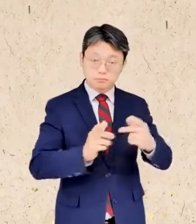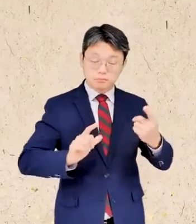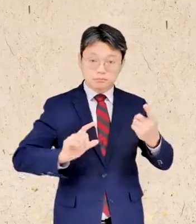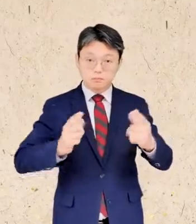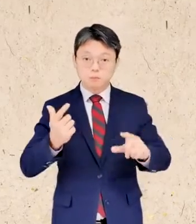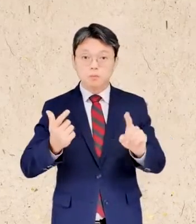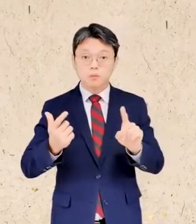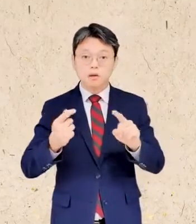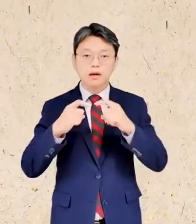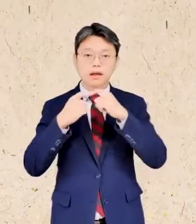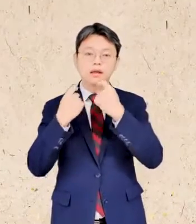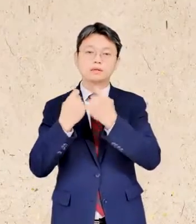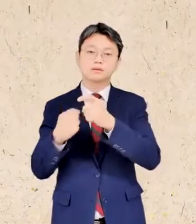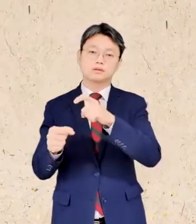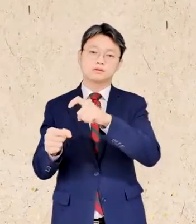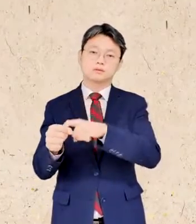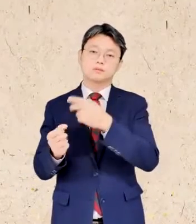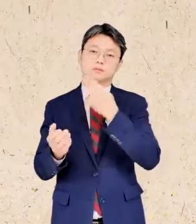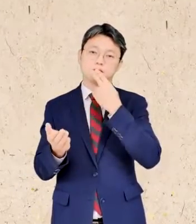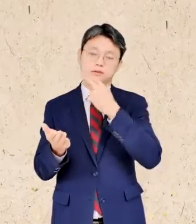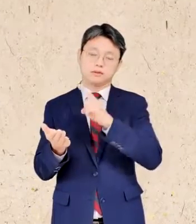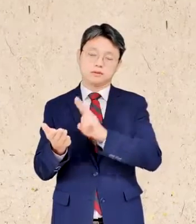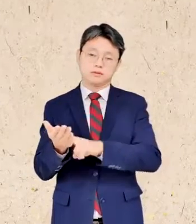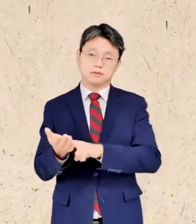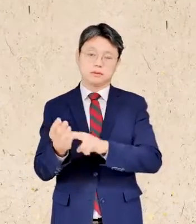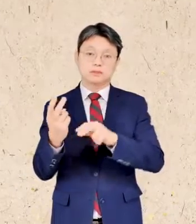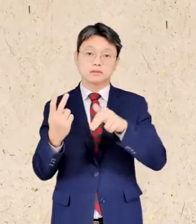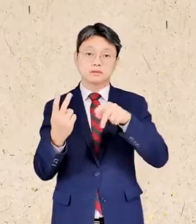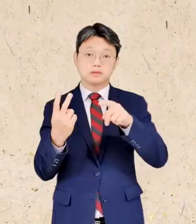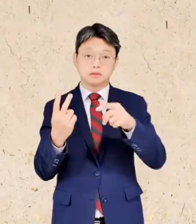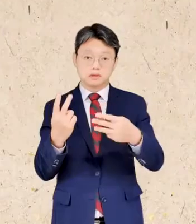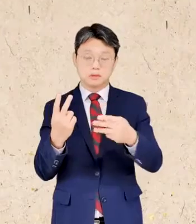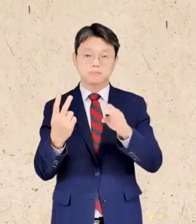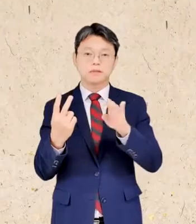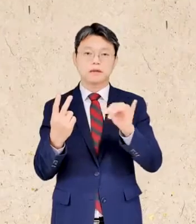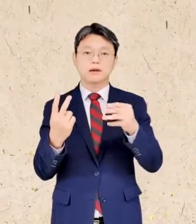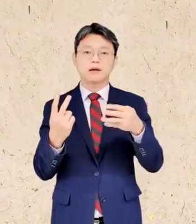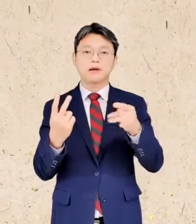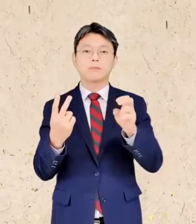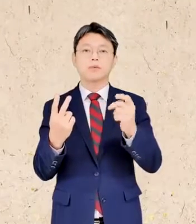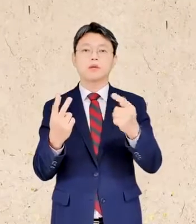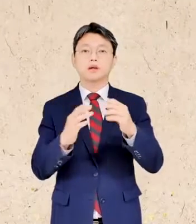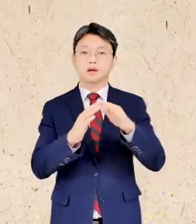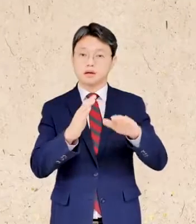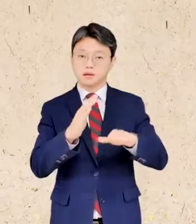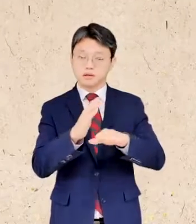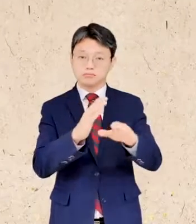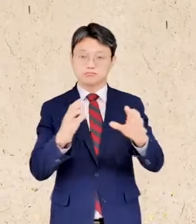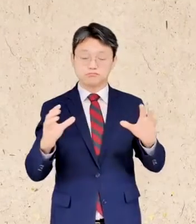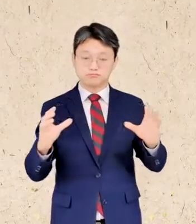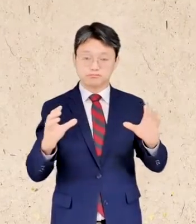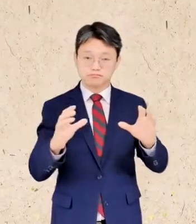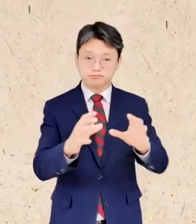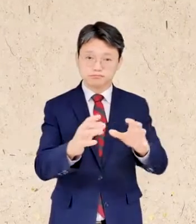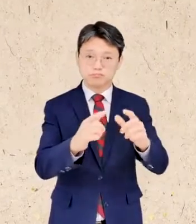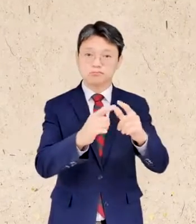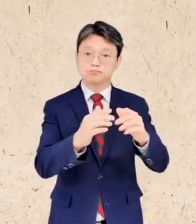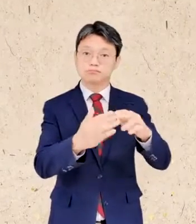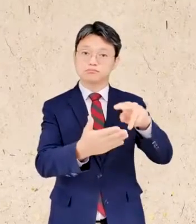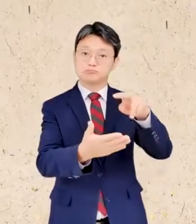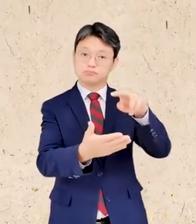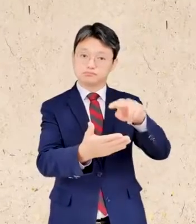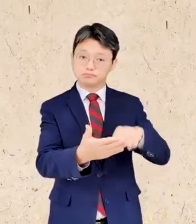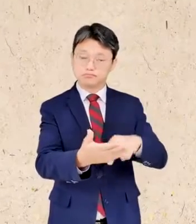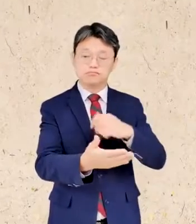개인적인 편지입니다. 2절에서의 언급처럼 빌레몬의 가정에서 모이는 온 교회에 낭독되기를 원하긴